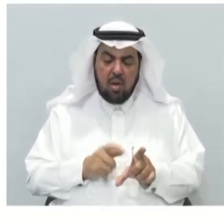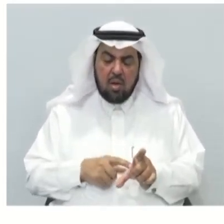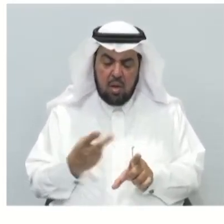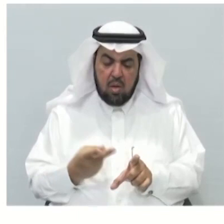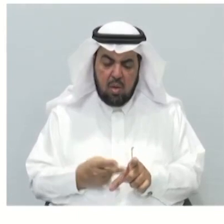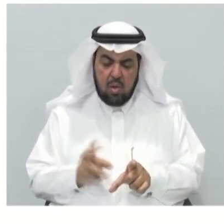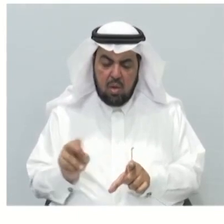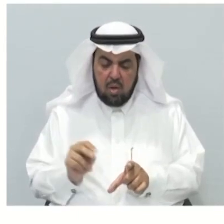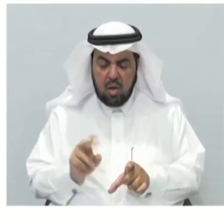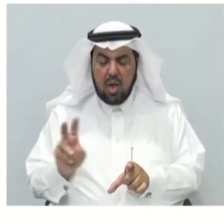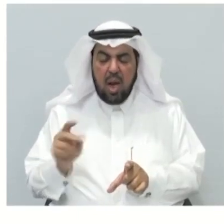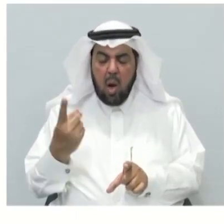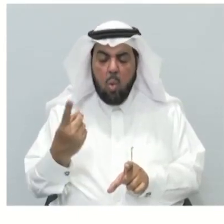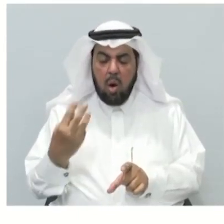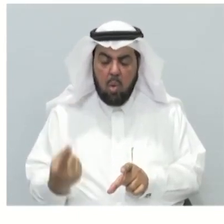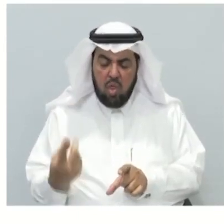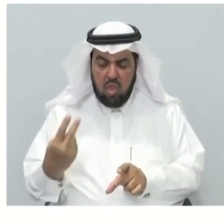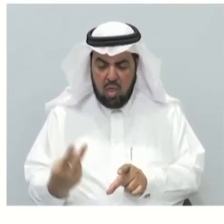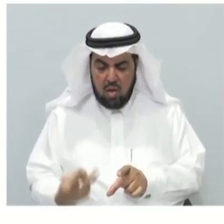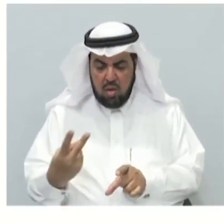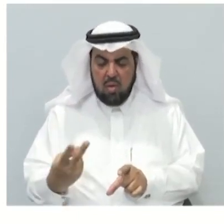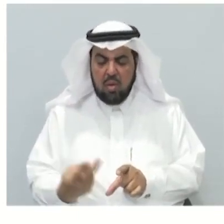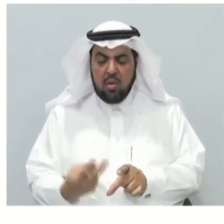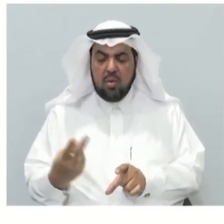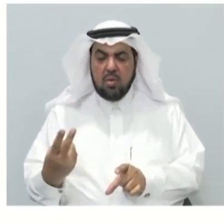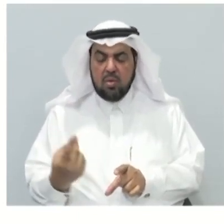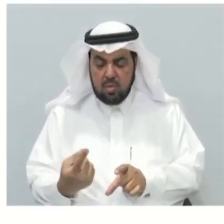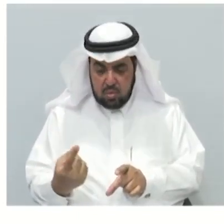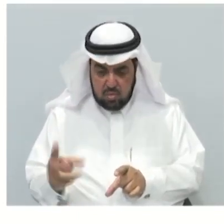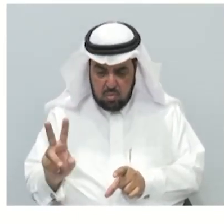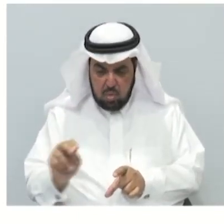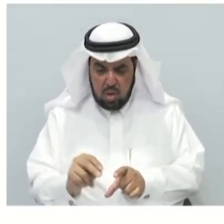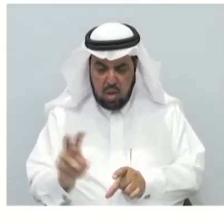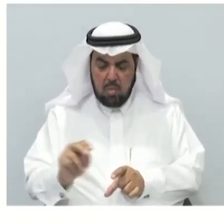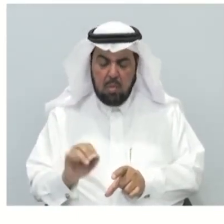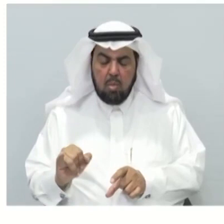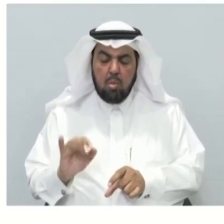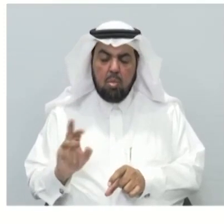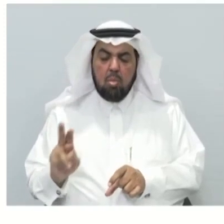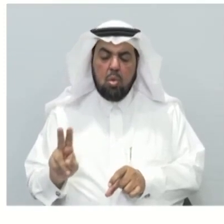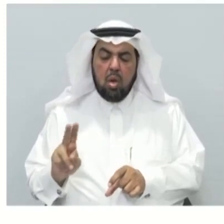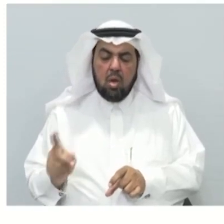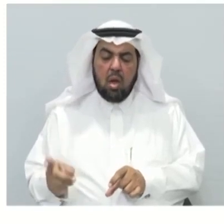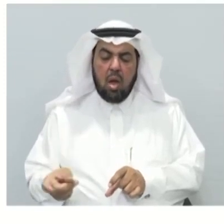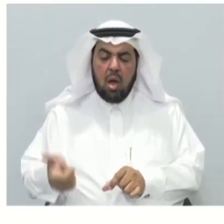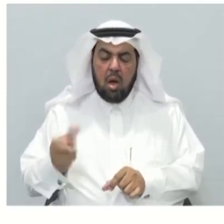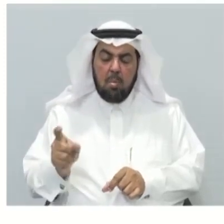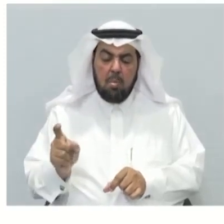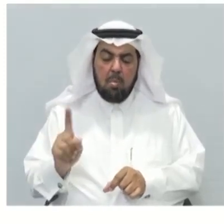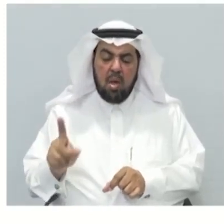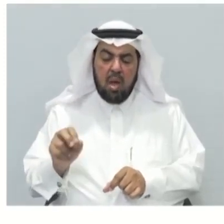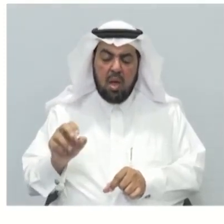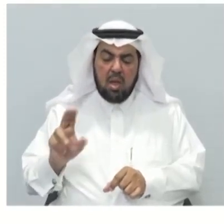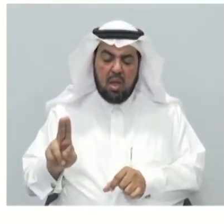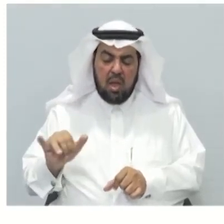هنا بي كيو بي كيو اس وار كيو اس هما متطابقتين من تعريف منصف ماذا